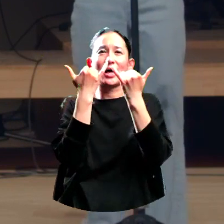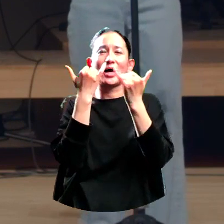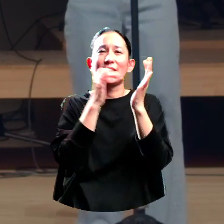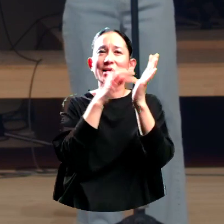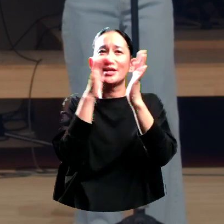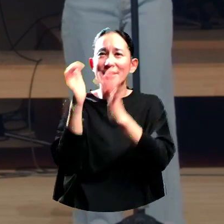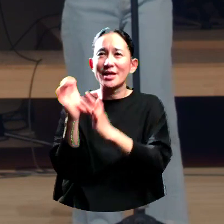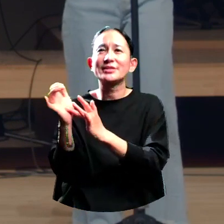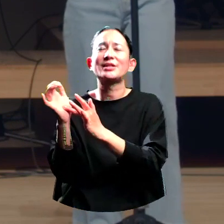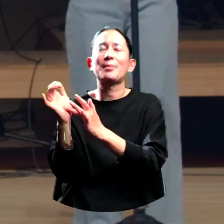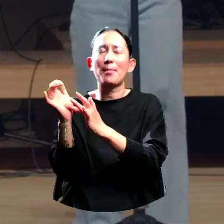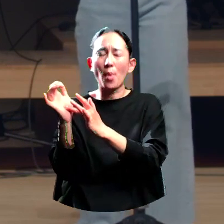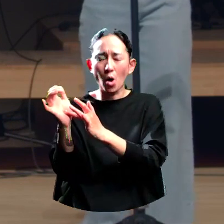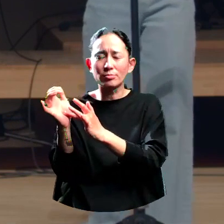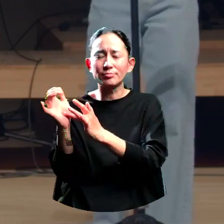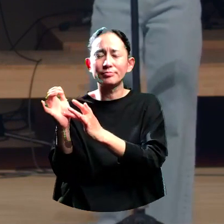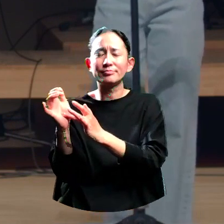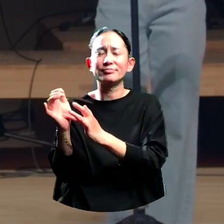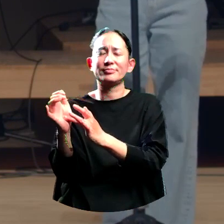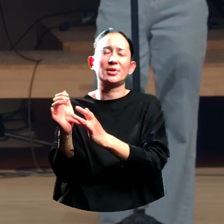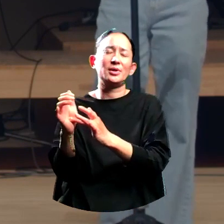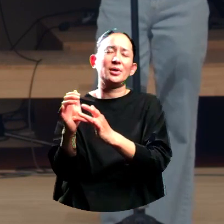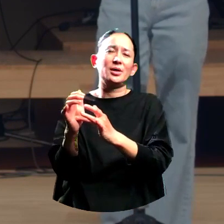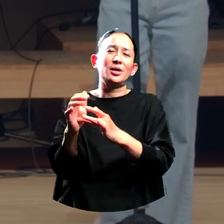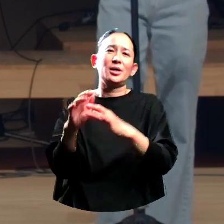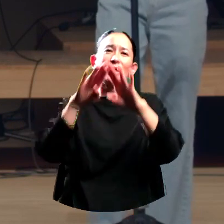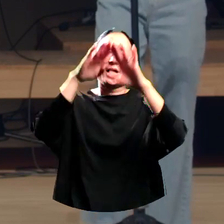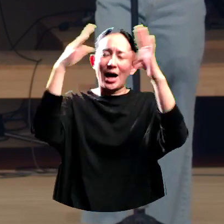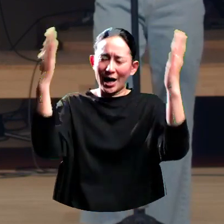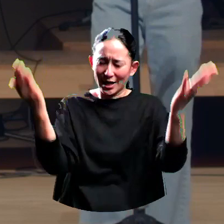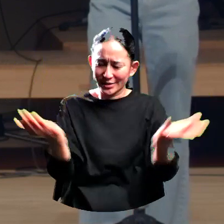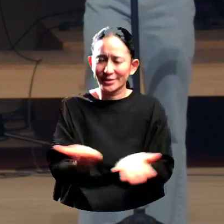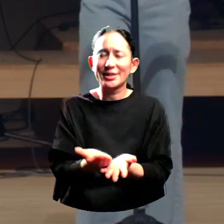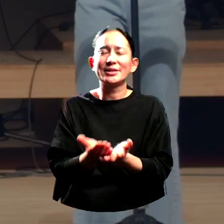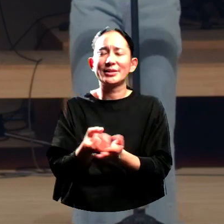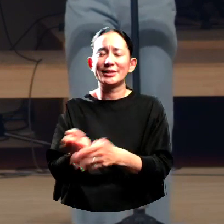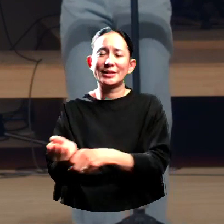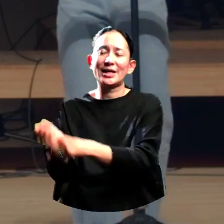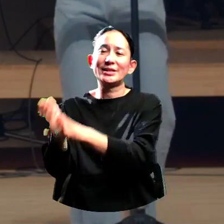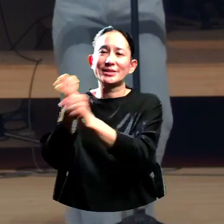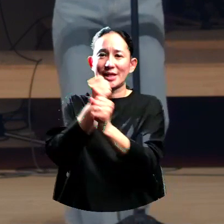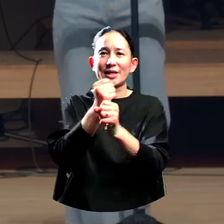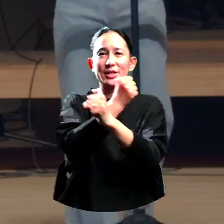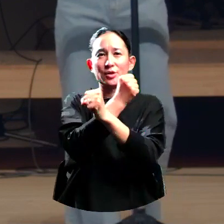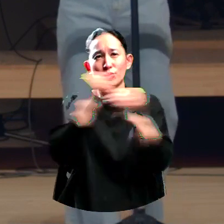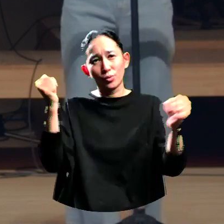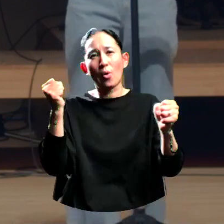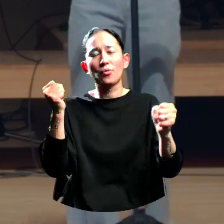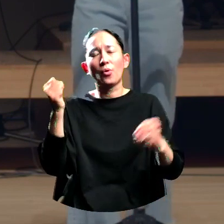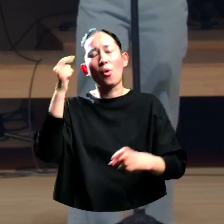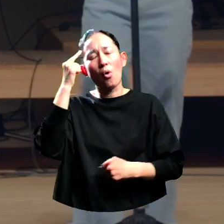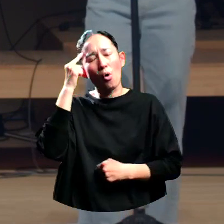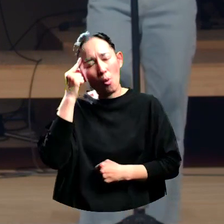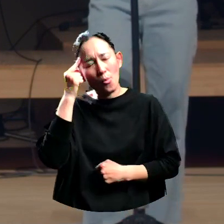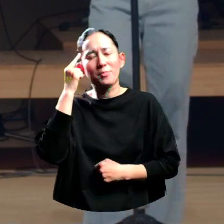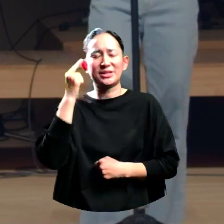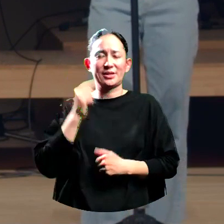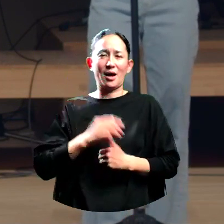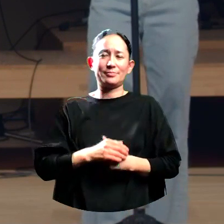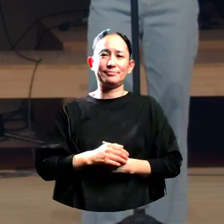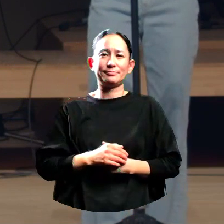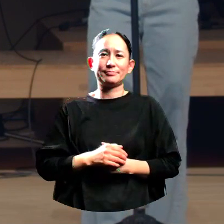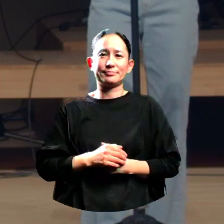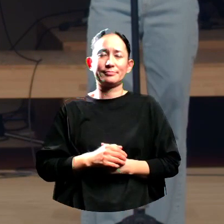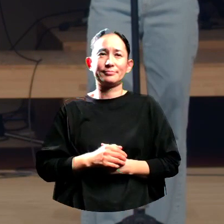The End 完全に再起不能と思われました。 Even Jesus, the man who performed numerous miracles and brought people back